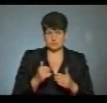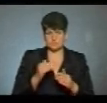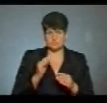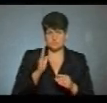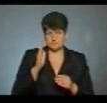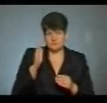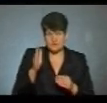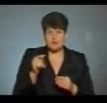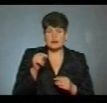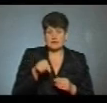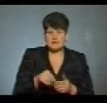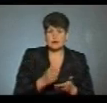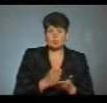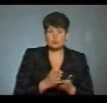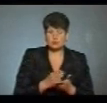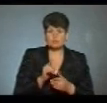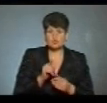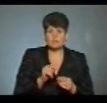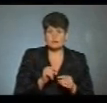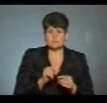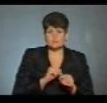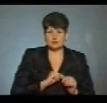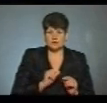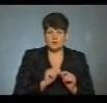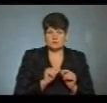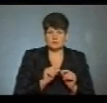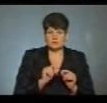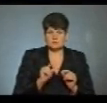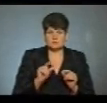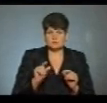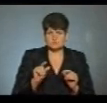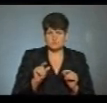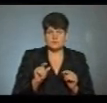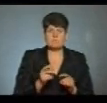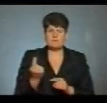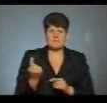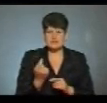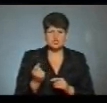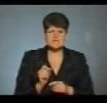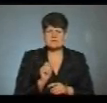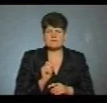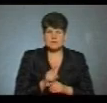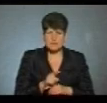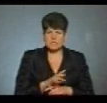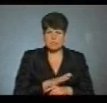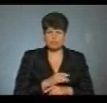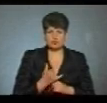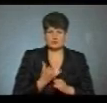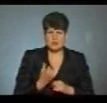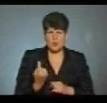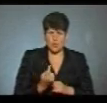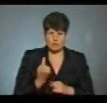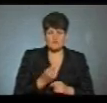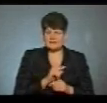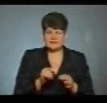полягає в тому, що ми плавно переходимо в плато. Отже, перше завдання, яке ставилося в області, а іменно